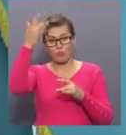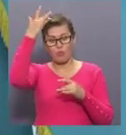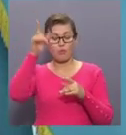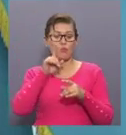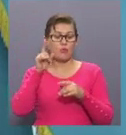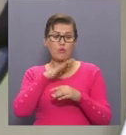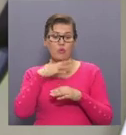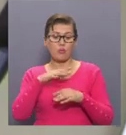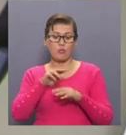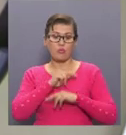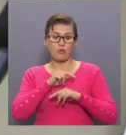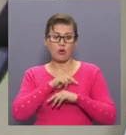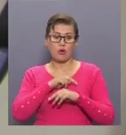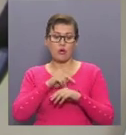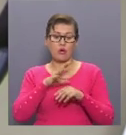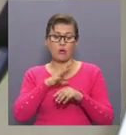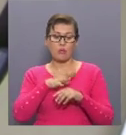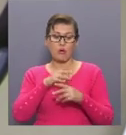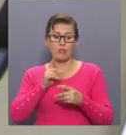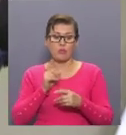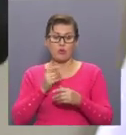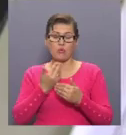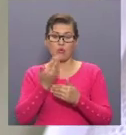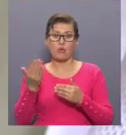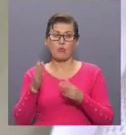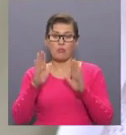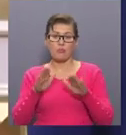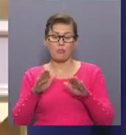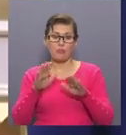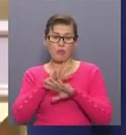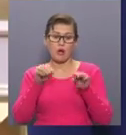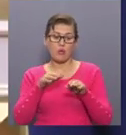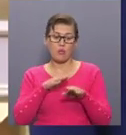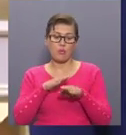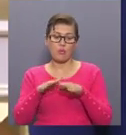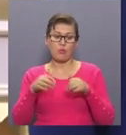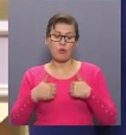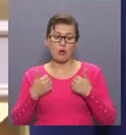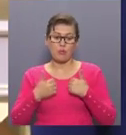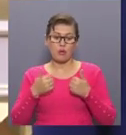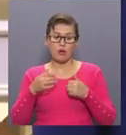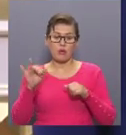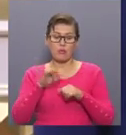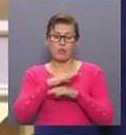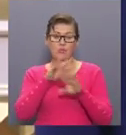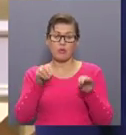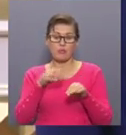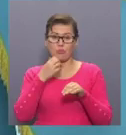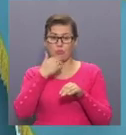жұмыстар күтіп тұр. Соның бәрін орында отырсам, сондықтан сізге мен мыңда бір рахмет